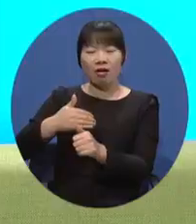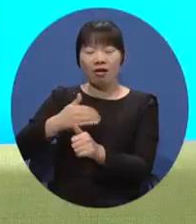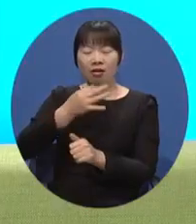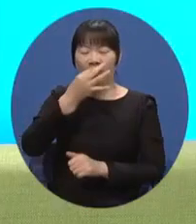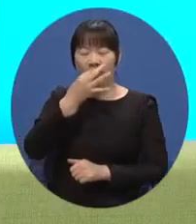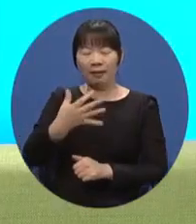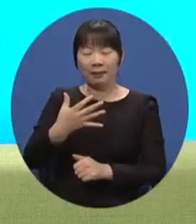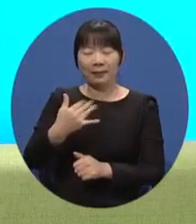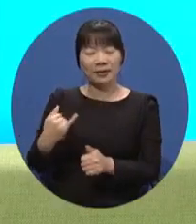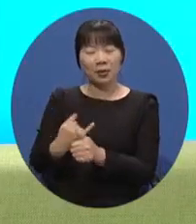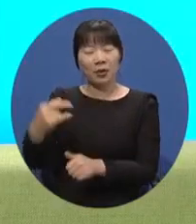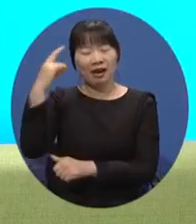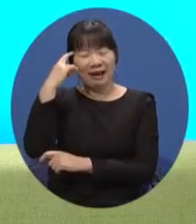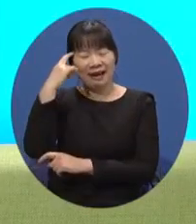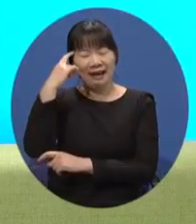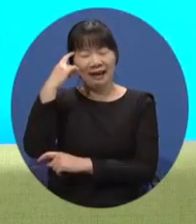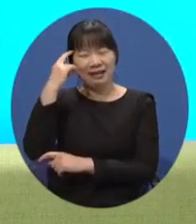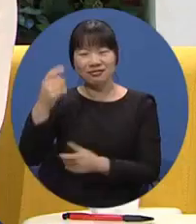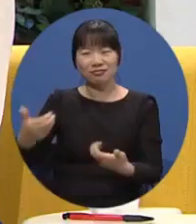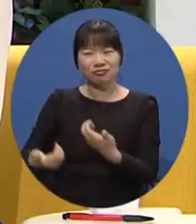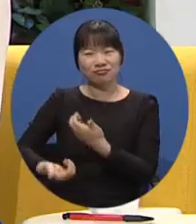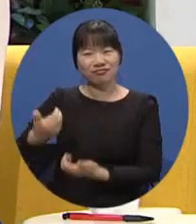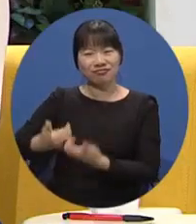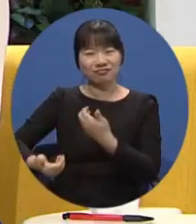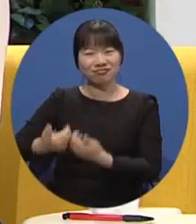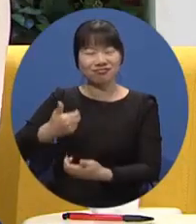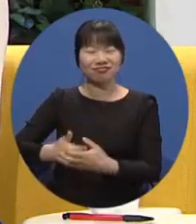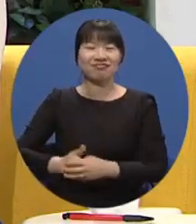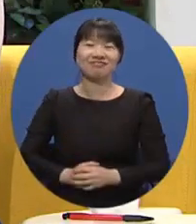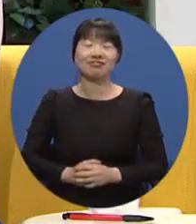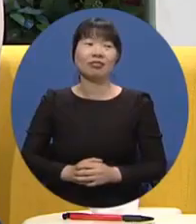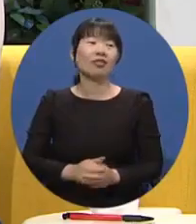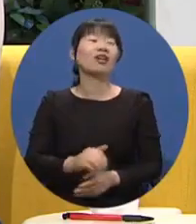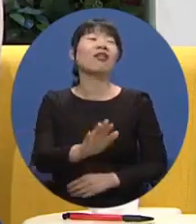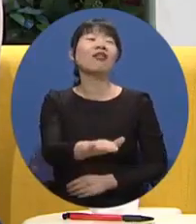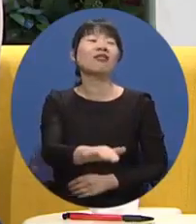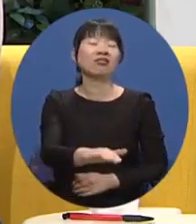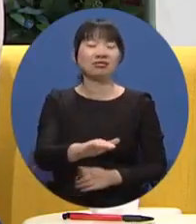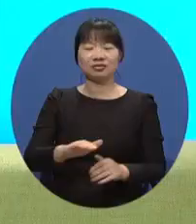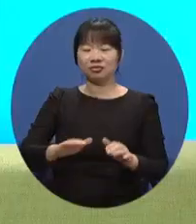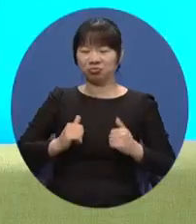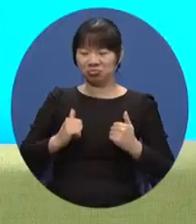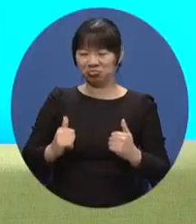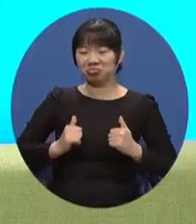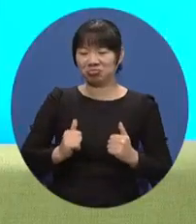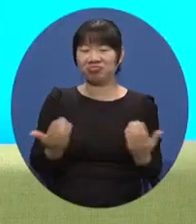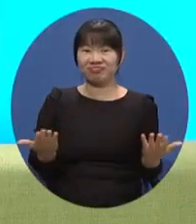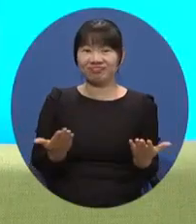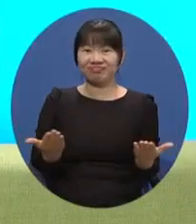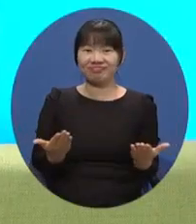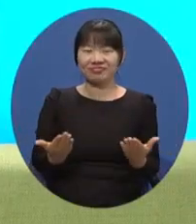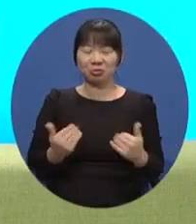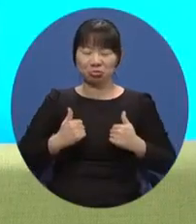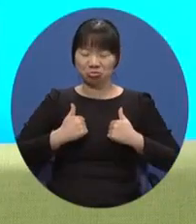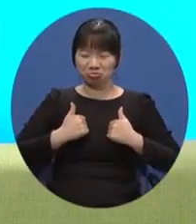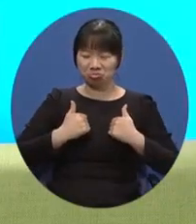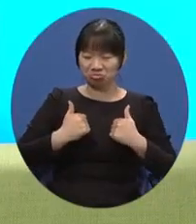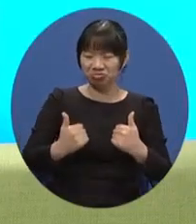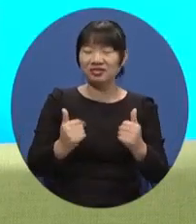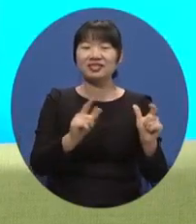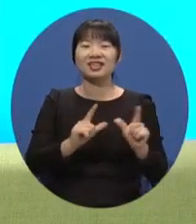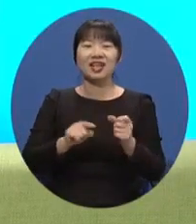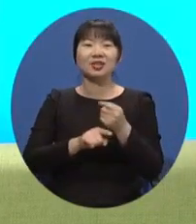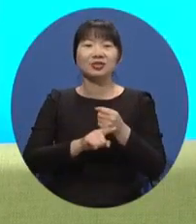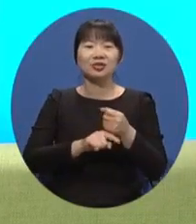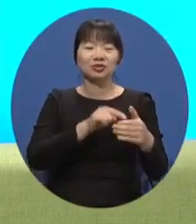네. 갈등이 생기죠. 네. 아, 근데 네. 또 우리 열심히 일하고 또 열심히 사는 이유 중에